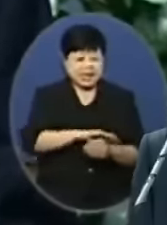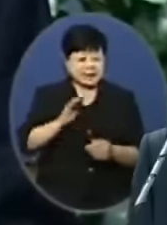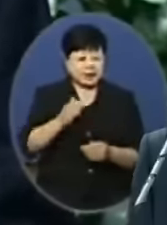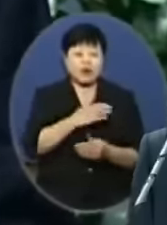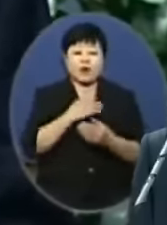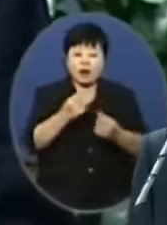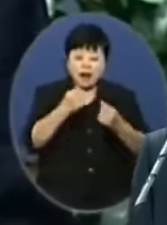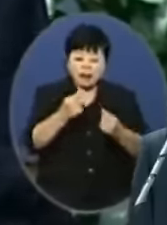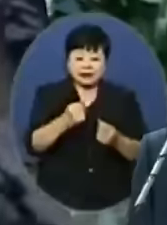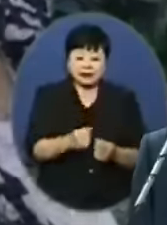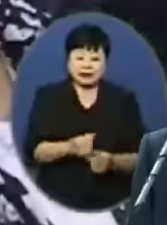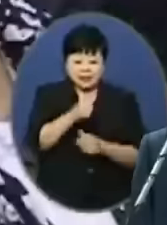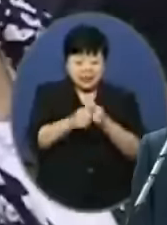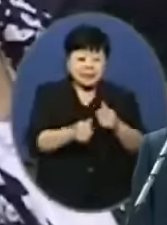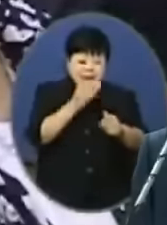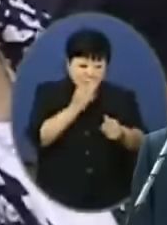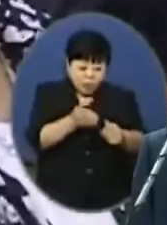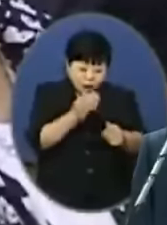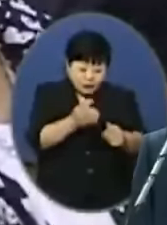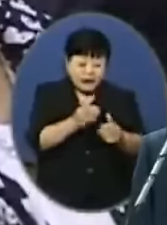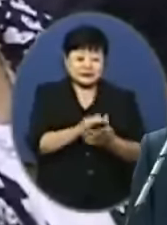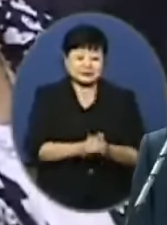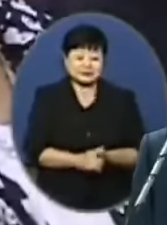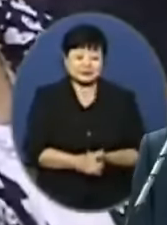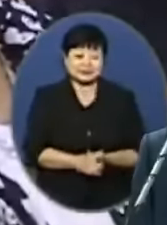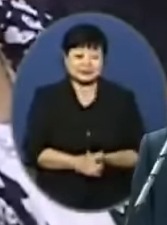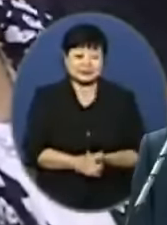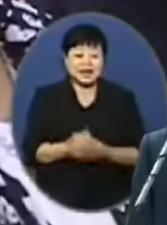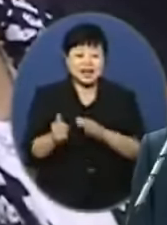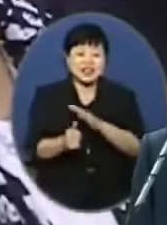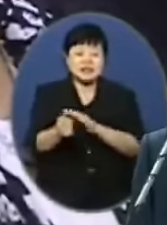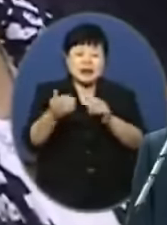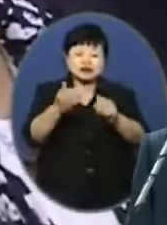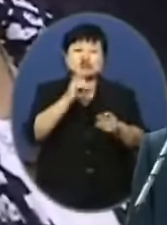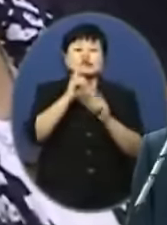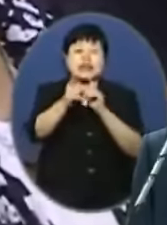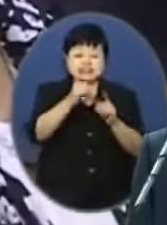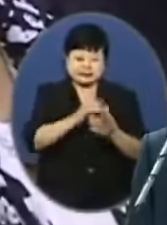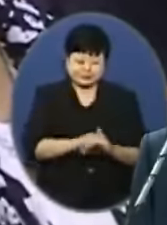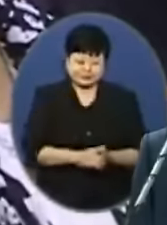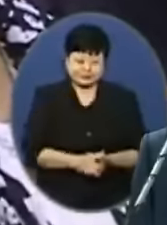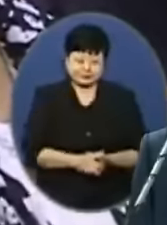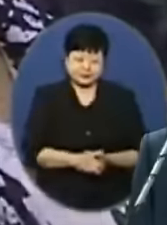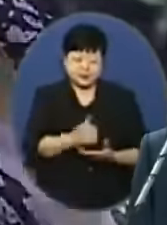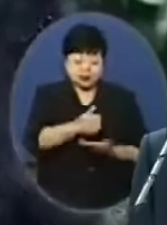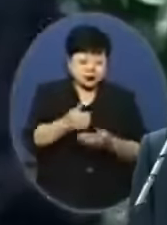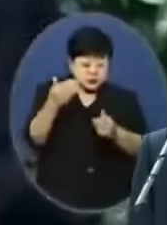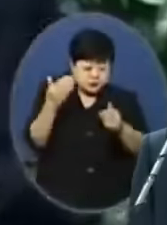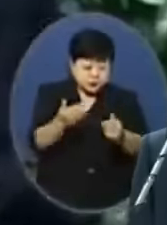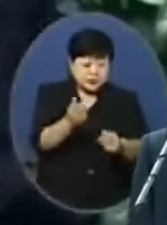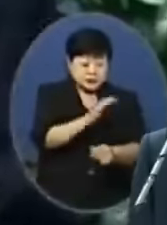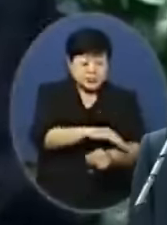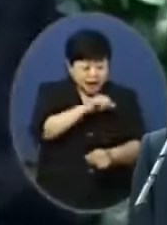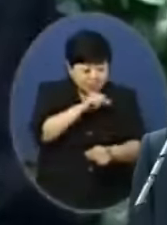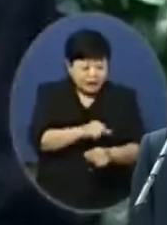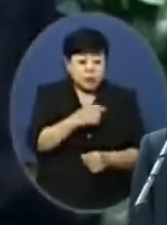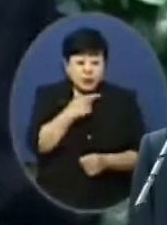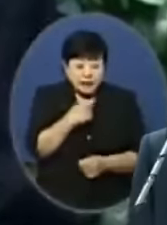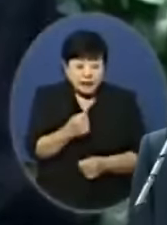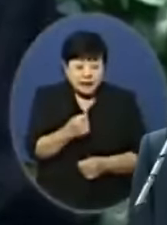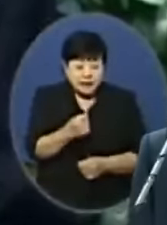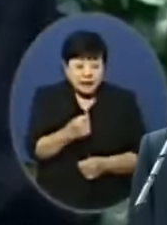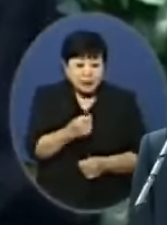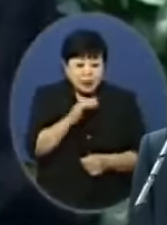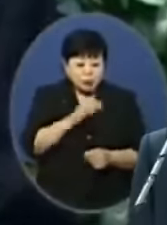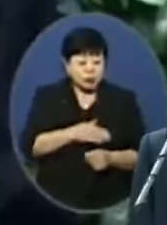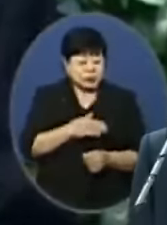잘되며 강건하기를 내가 간구하노라. 얼마나 희망을 주는 말씀인 것입니까? 주님이 그렇게 잘되기를 원하시는데 내가